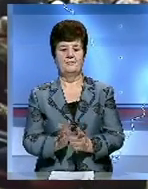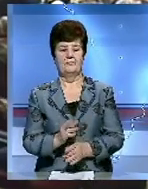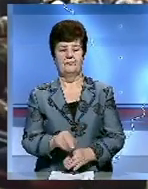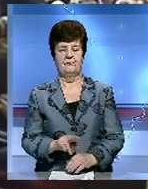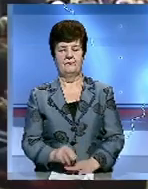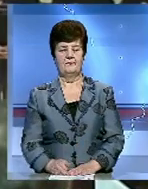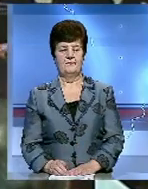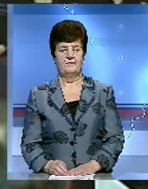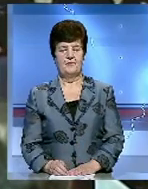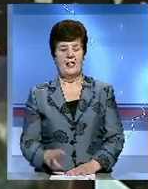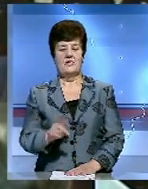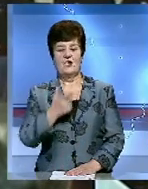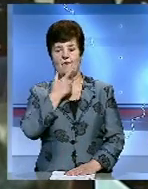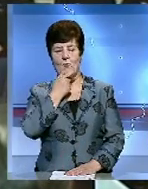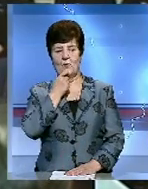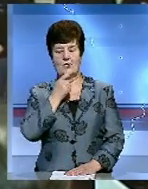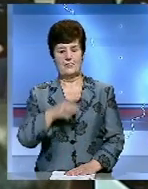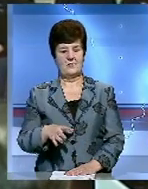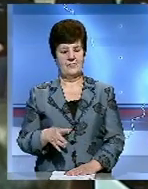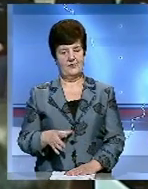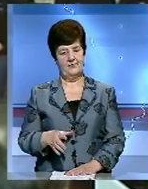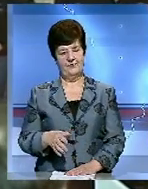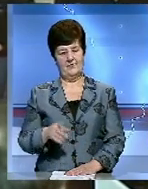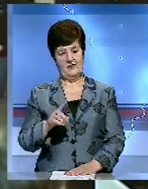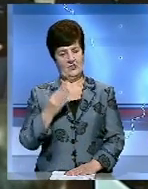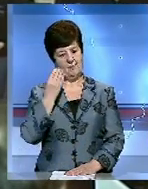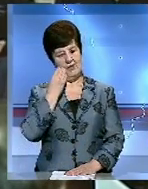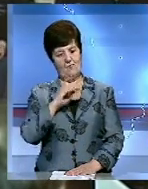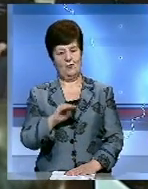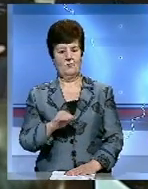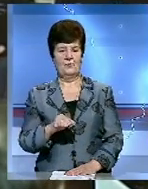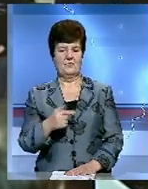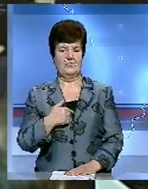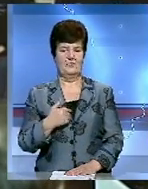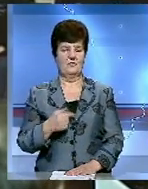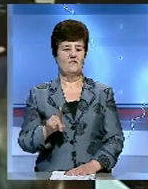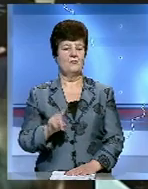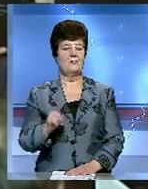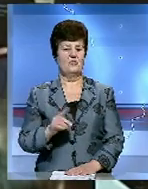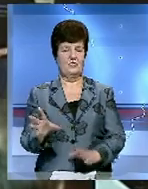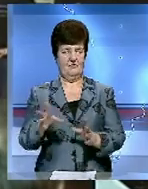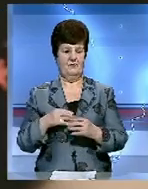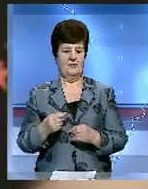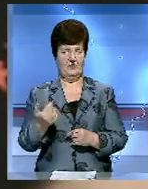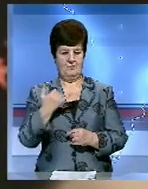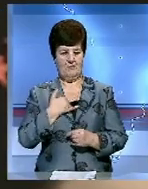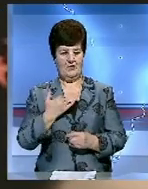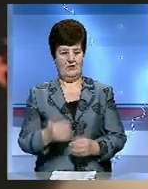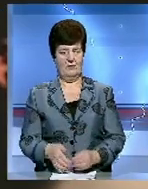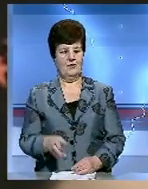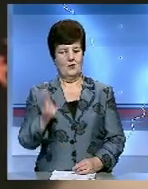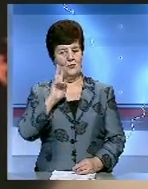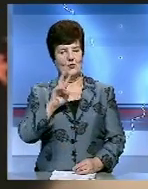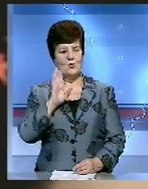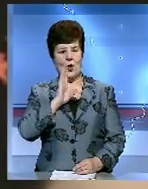Ce frumos e apusul. Știi, mai frumos ar fi de la mine de pe geam. Ce zici? Mergem să vizionăm un film la mine? Nu știu, mama să-și